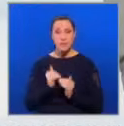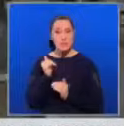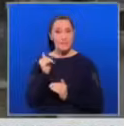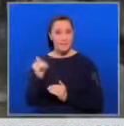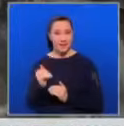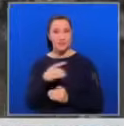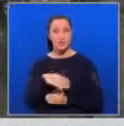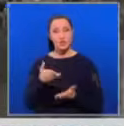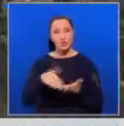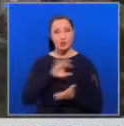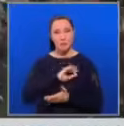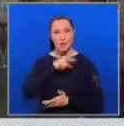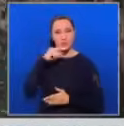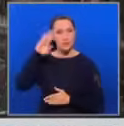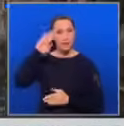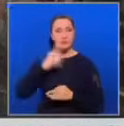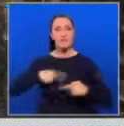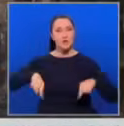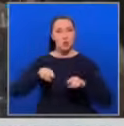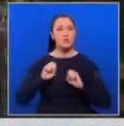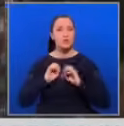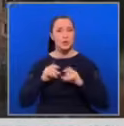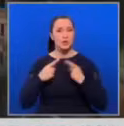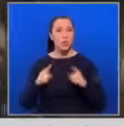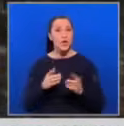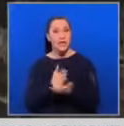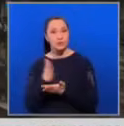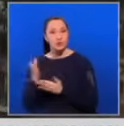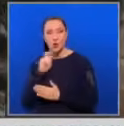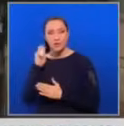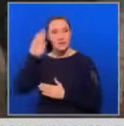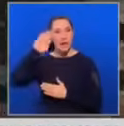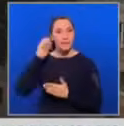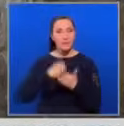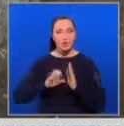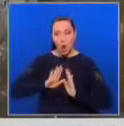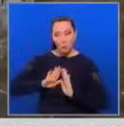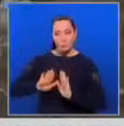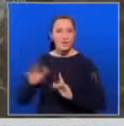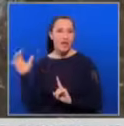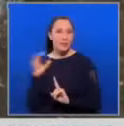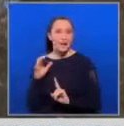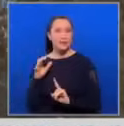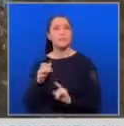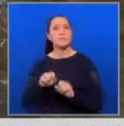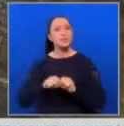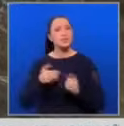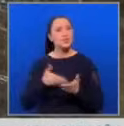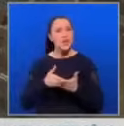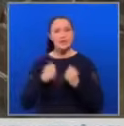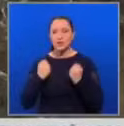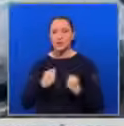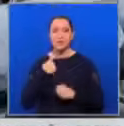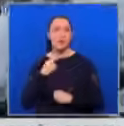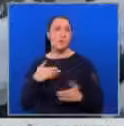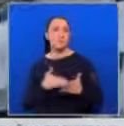частични успехи на руската армия в района съобщават и други източници украинската армия твърди че отблъсква атаките и причинява тежки загуби на противника по